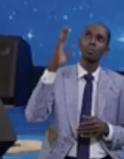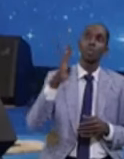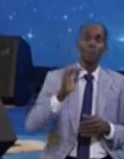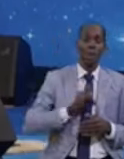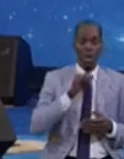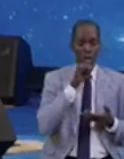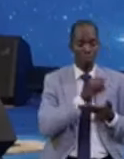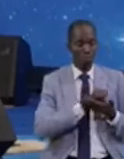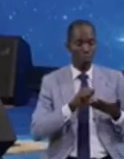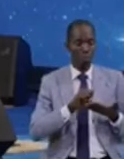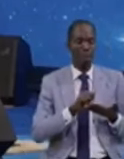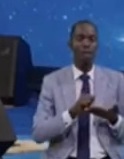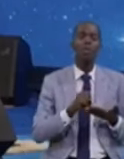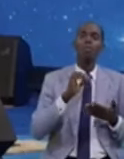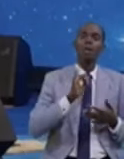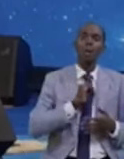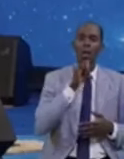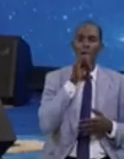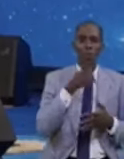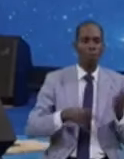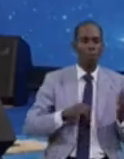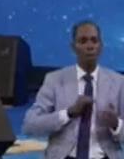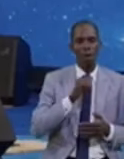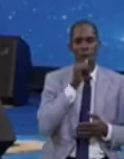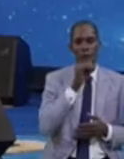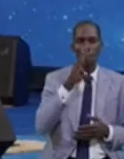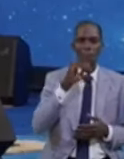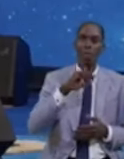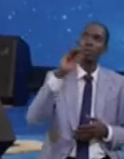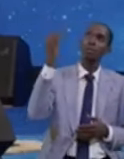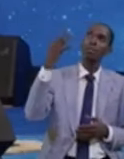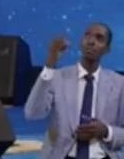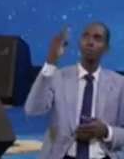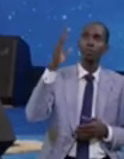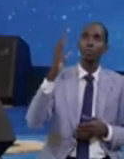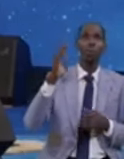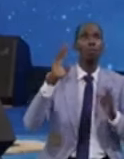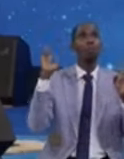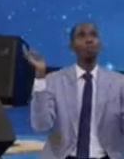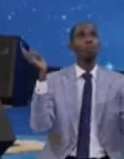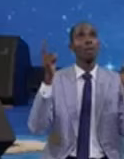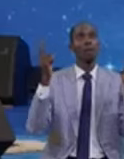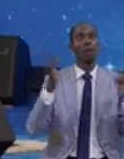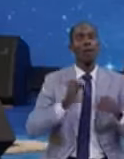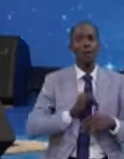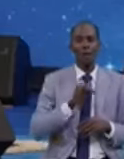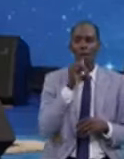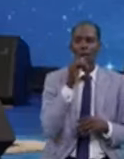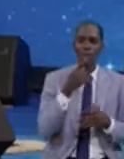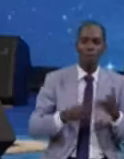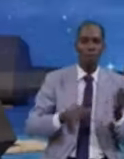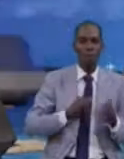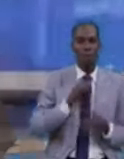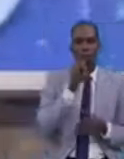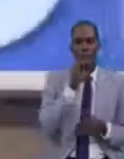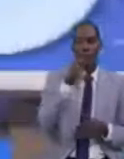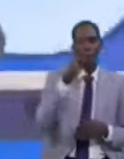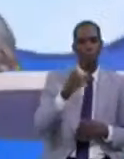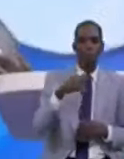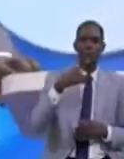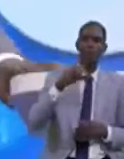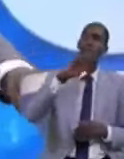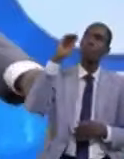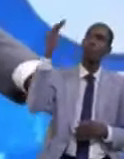grâce de Dieu victorieux je suis ce que je suis par la grâce de Dieu nous